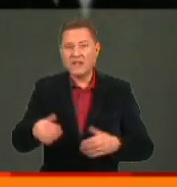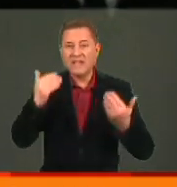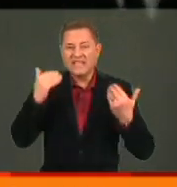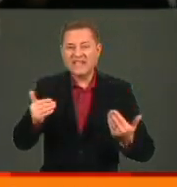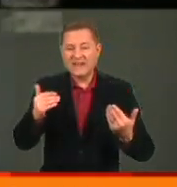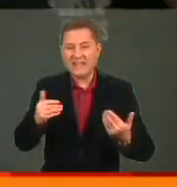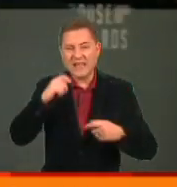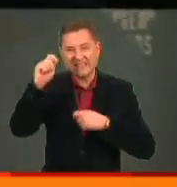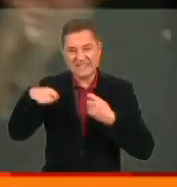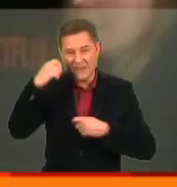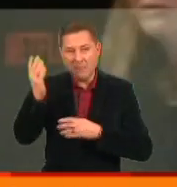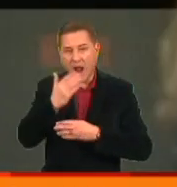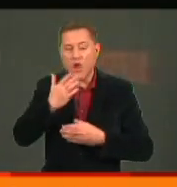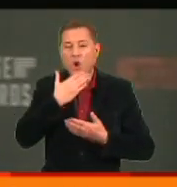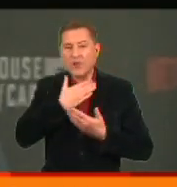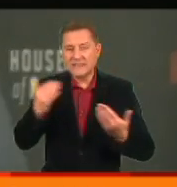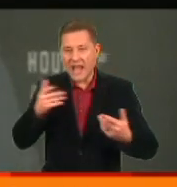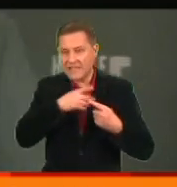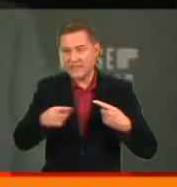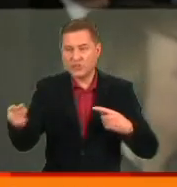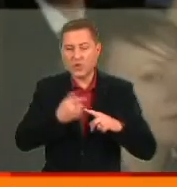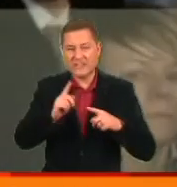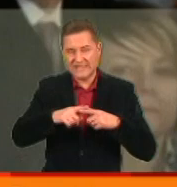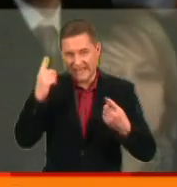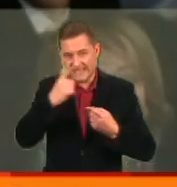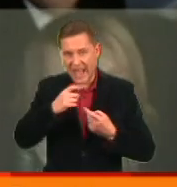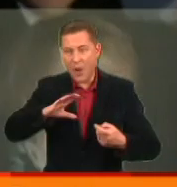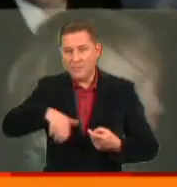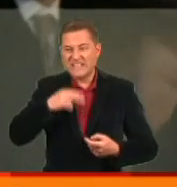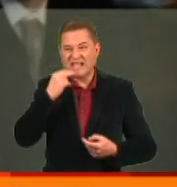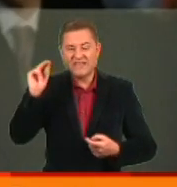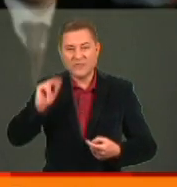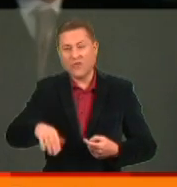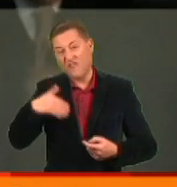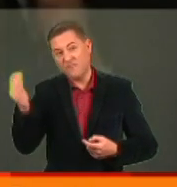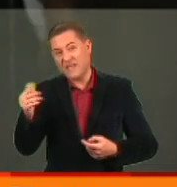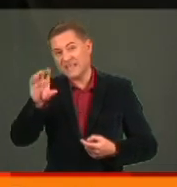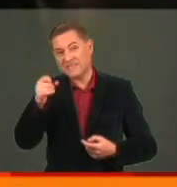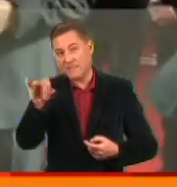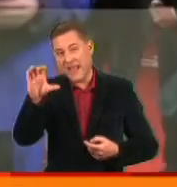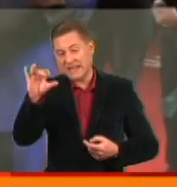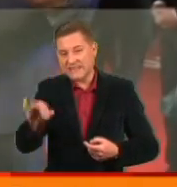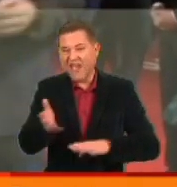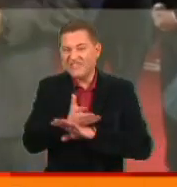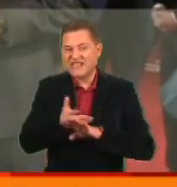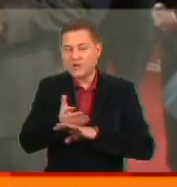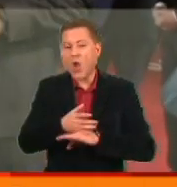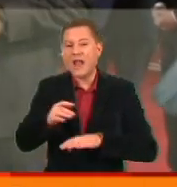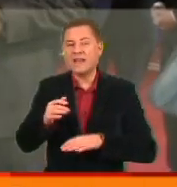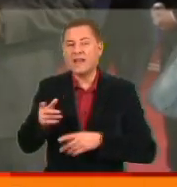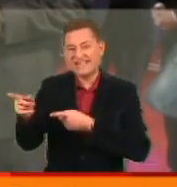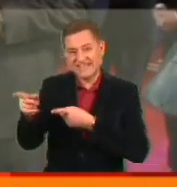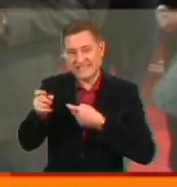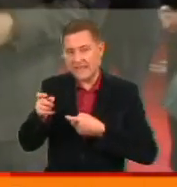знімають останній сезон серіалу. Всі ці заяви з'явилися після звинувачень у бік Кевіна Спейсі в сексуальних